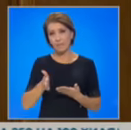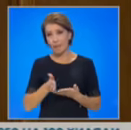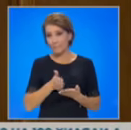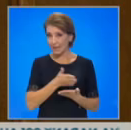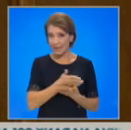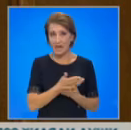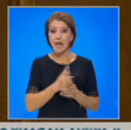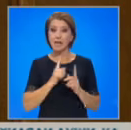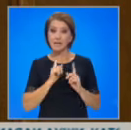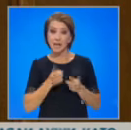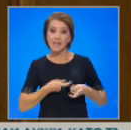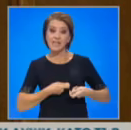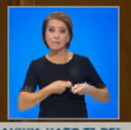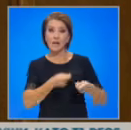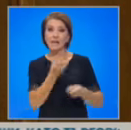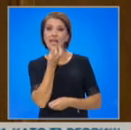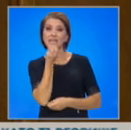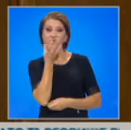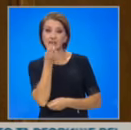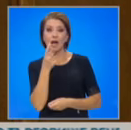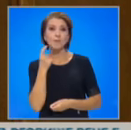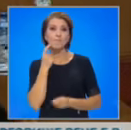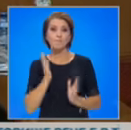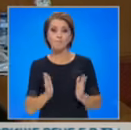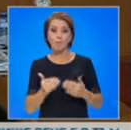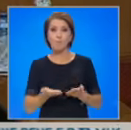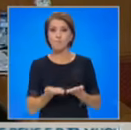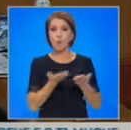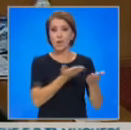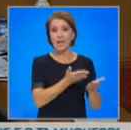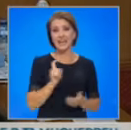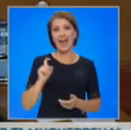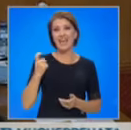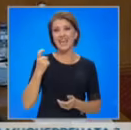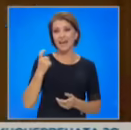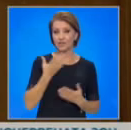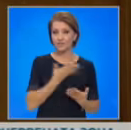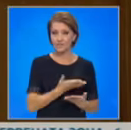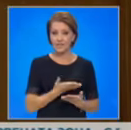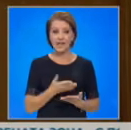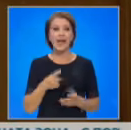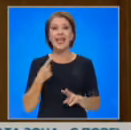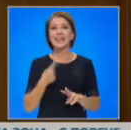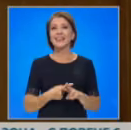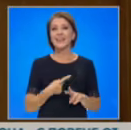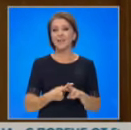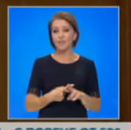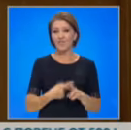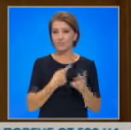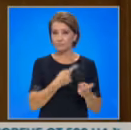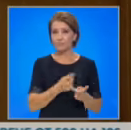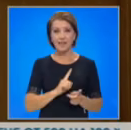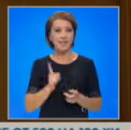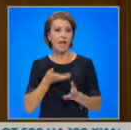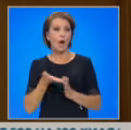те трябва да изпратят букет цветя и шоколадови момони на Иван Гешев. Госпожа Нинова не е ходила нито на кино с господин